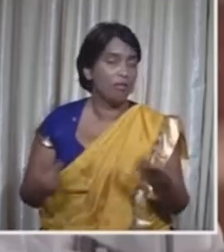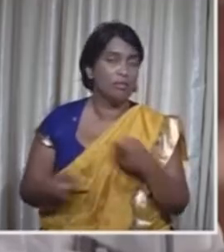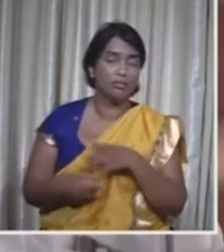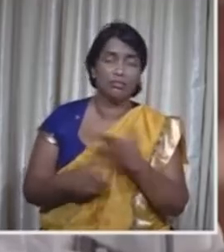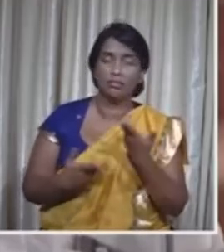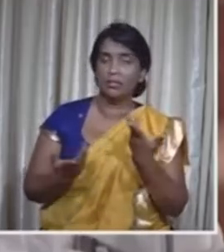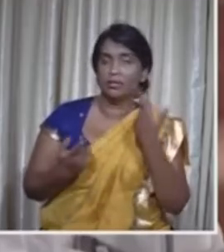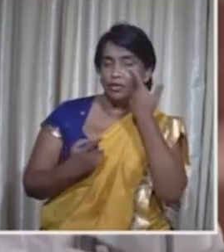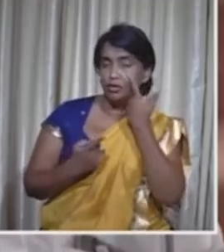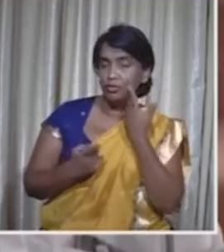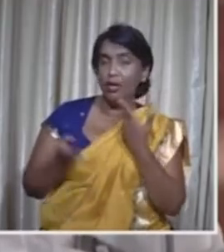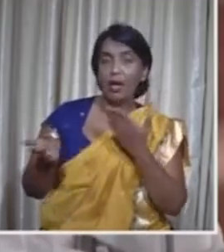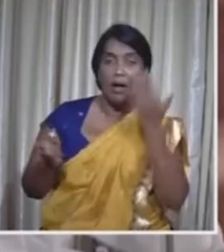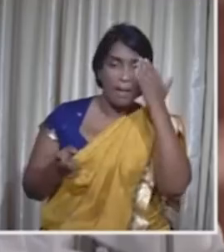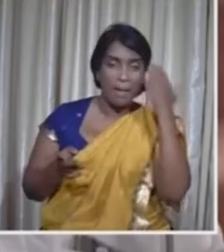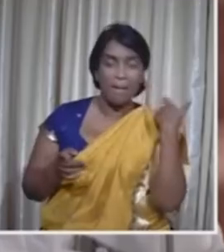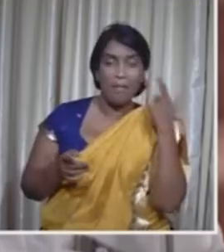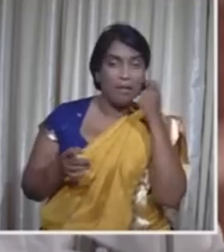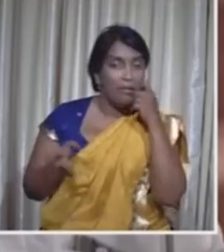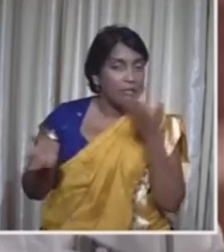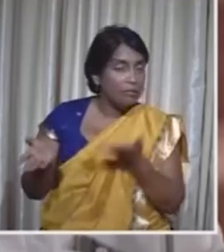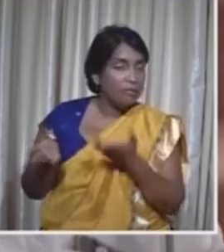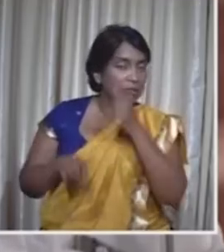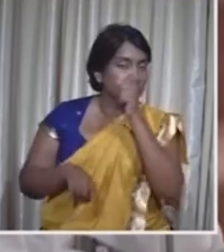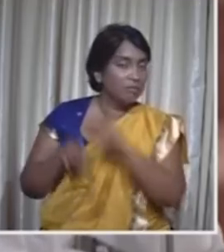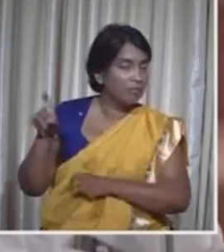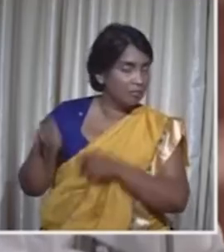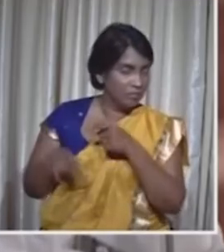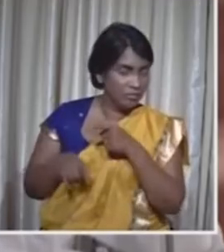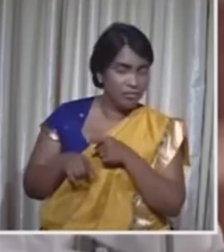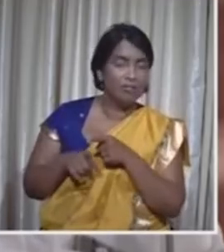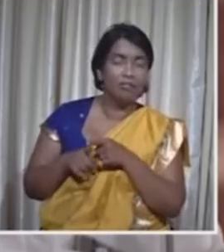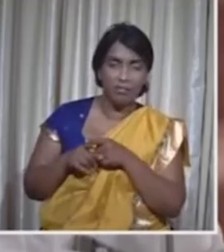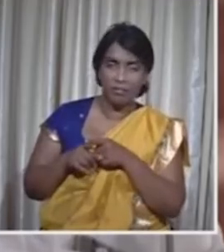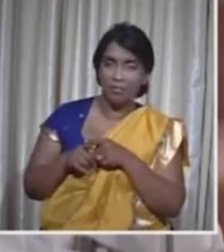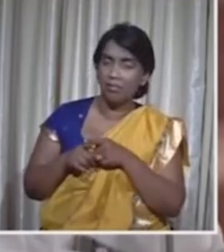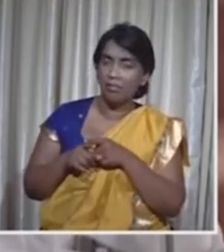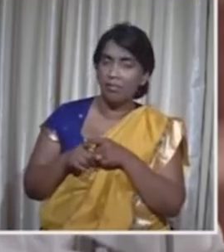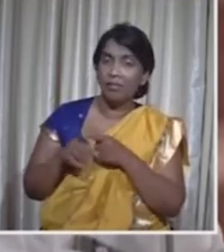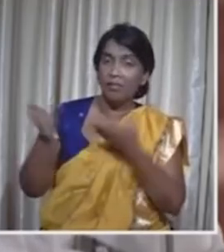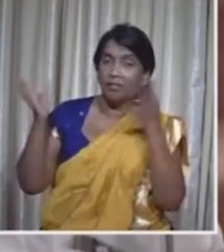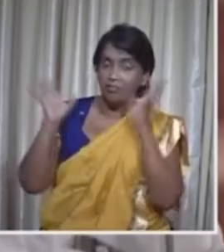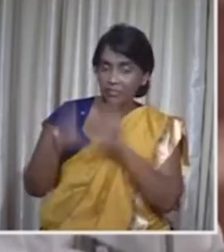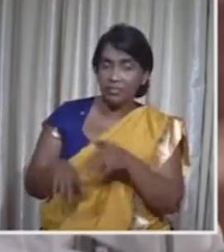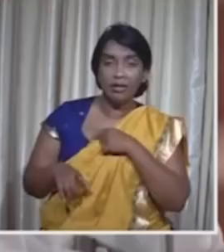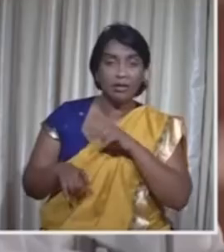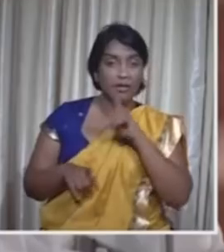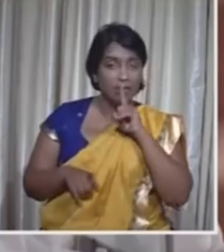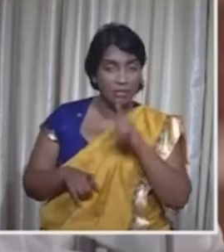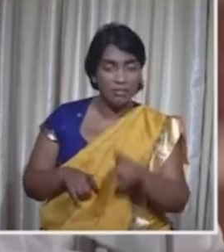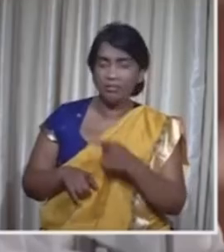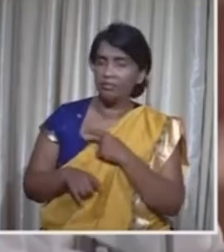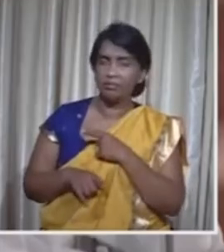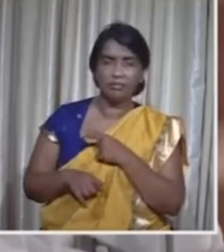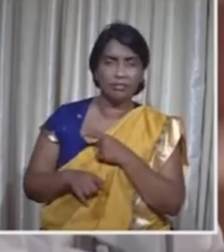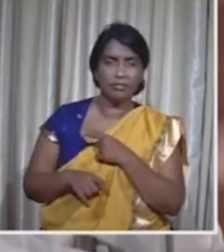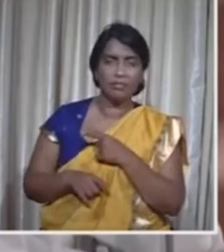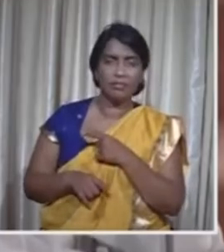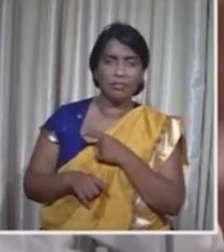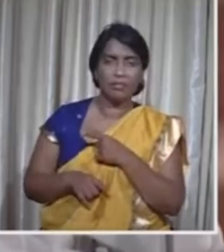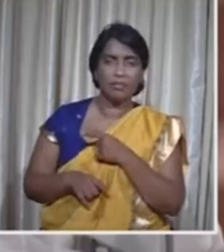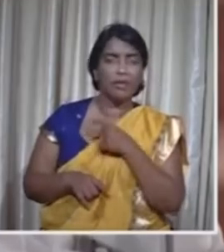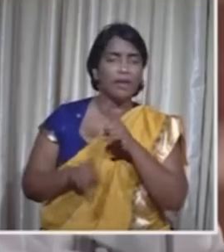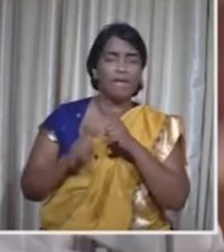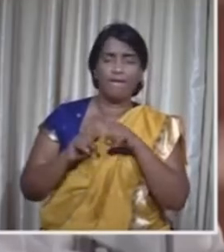நீங்கள் பார்க்கிறீர்கள். ஆகவே அந்த அடிப்படையில் இனவாதத்தோடு பார்க்கிற இந்த செயல்பாட்டை நான் இந்த இடத்திலே மிக வன்மையாக கண்டனம் செய்கின்றேன். மிக